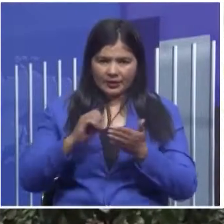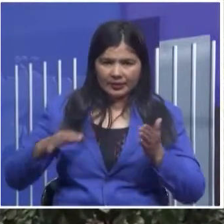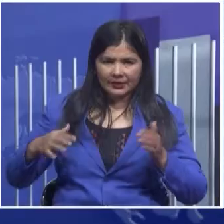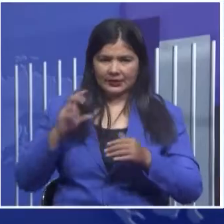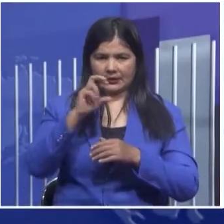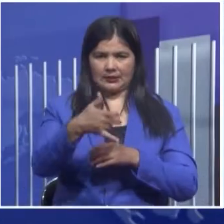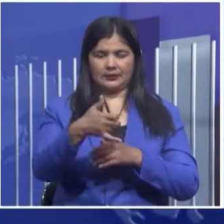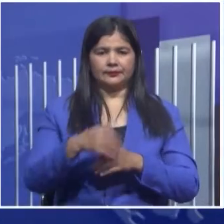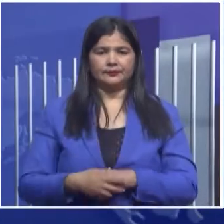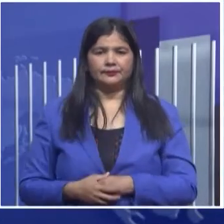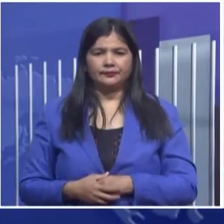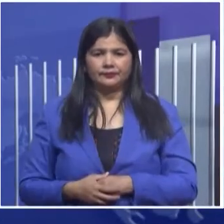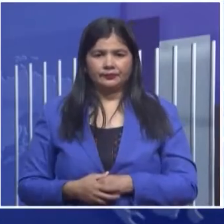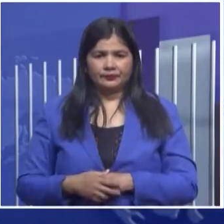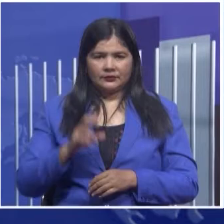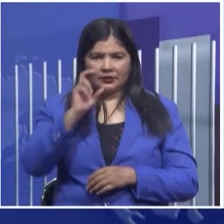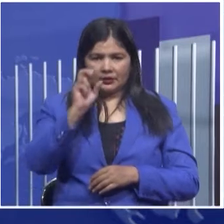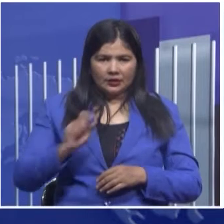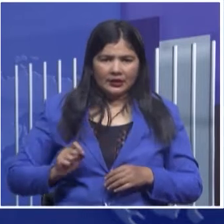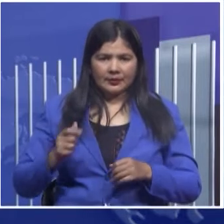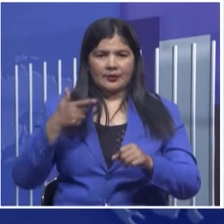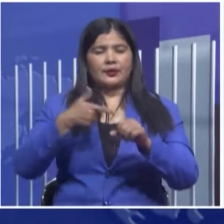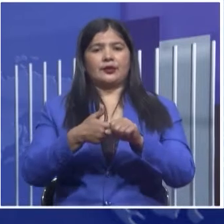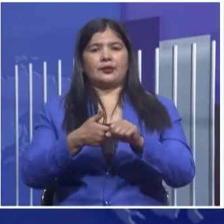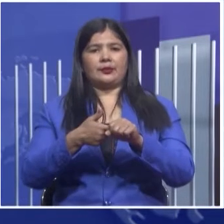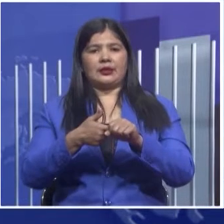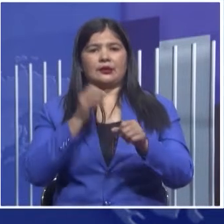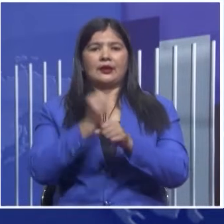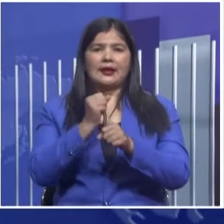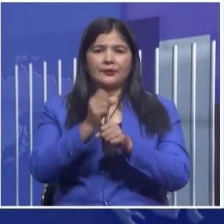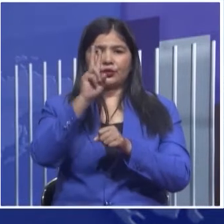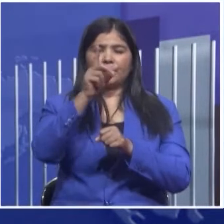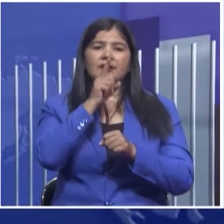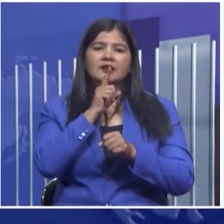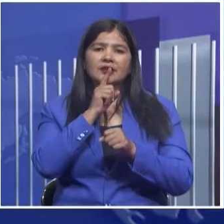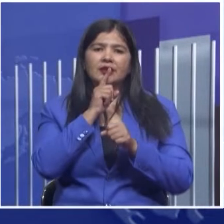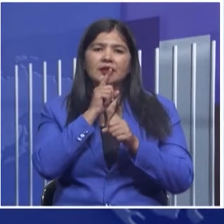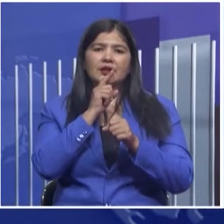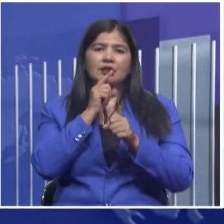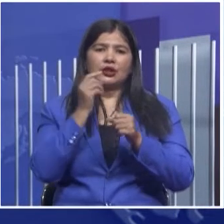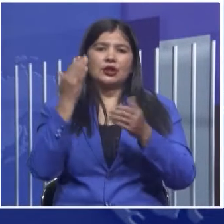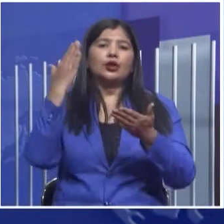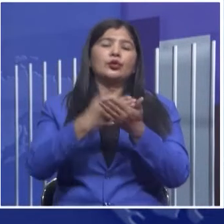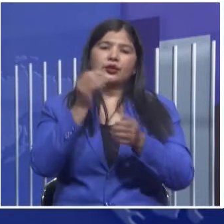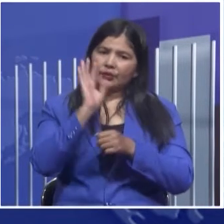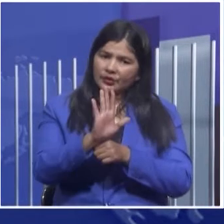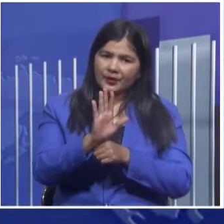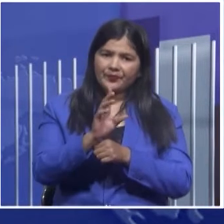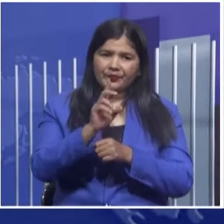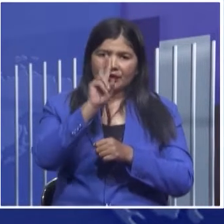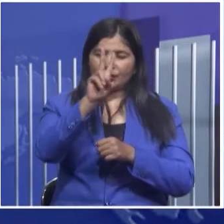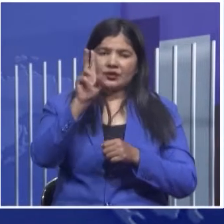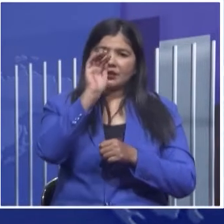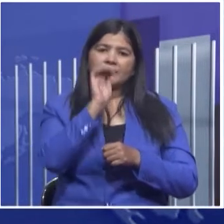दाङ। दैलेखमा पेट्रोलियम पदार्थको अन्वेषणको काम झन्डै दुई वर्षदेखि रोकिएको छ। सन् 2022सम्ममा सक्ने